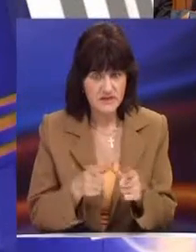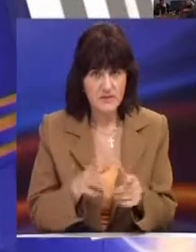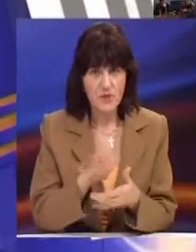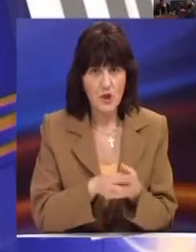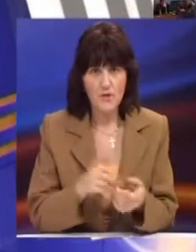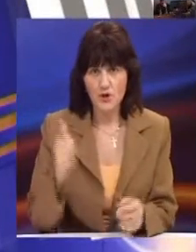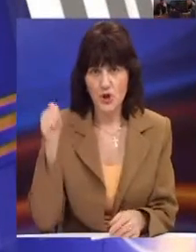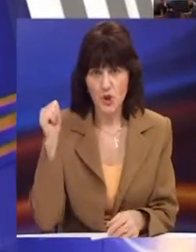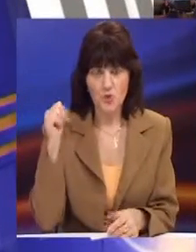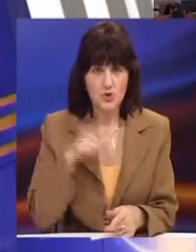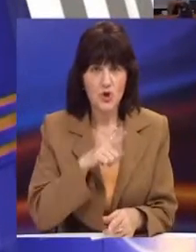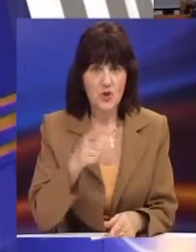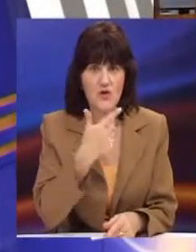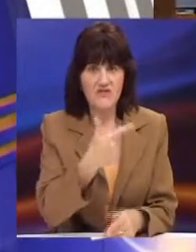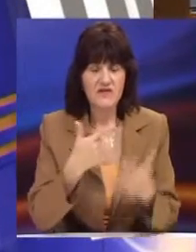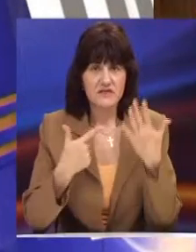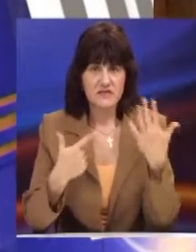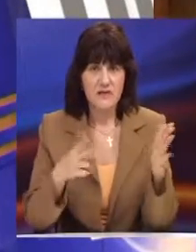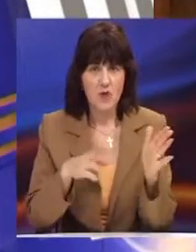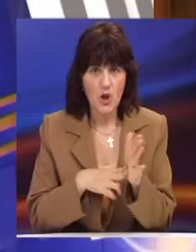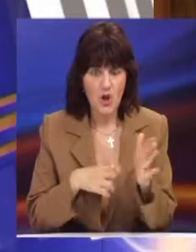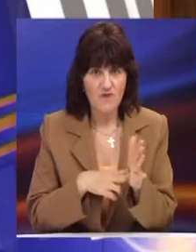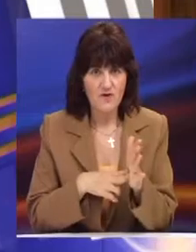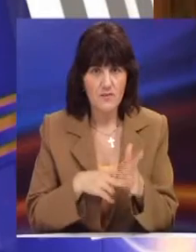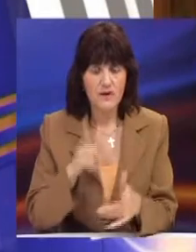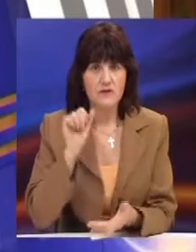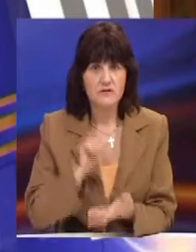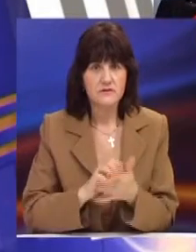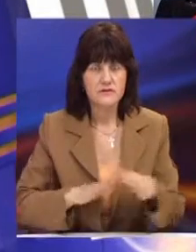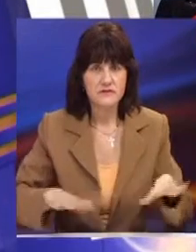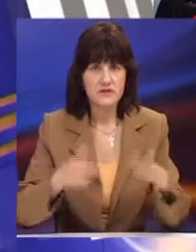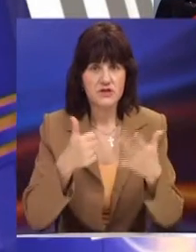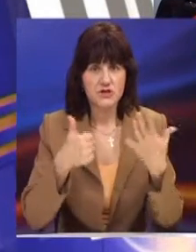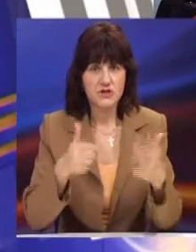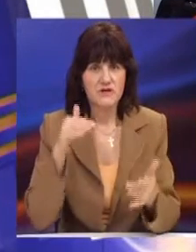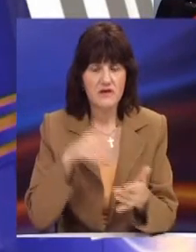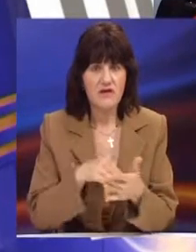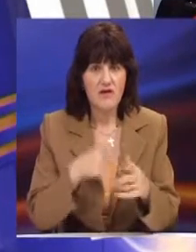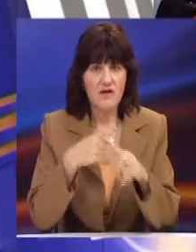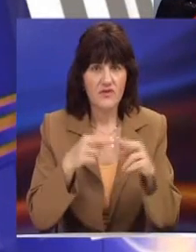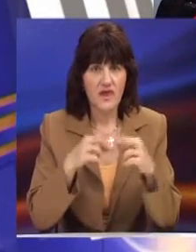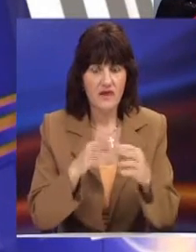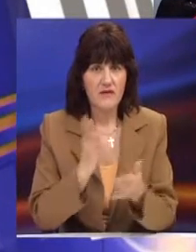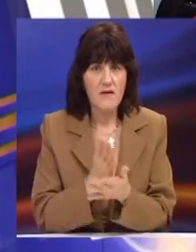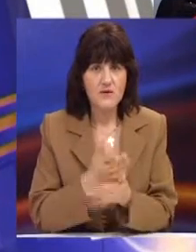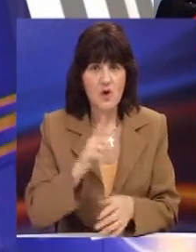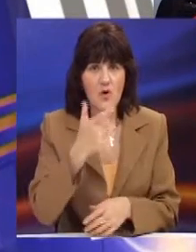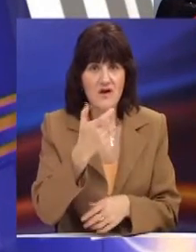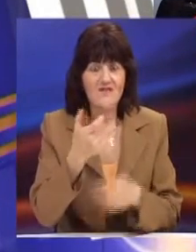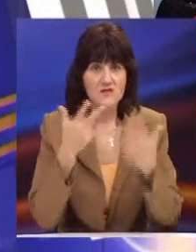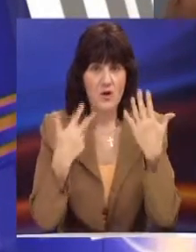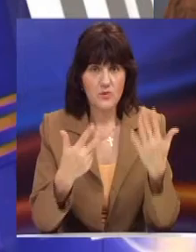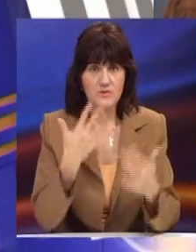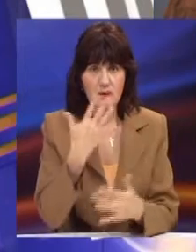u zakup počele su juče i trajaće do 27. novembra. Za izdavanje oko 6.500 hektara zemljišta nadmetaće se